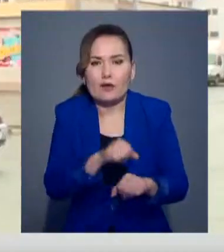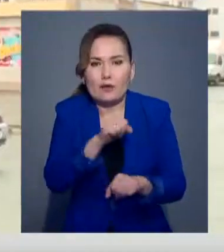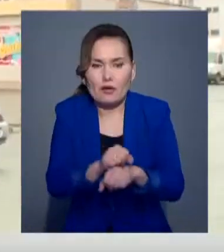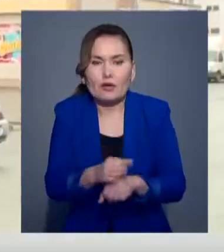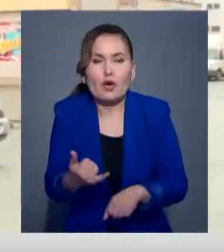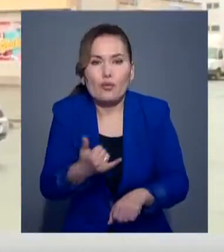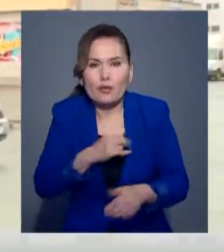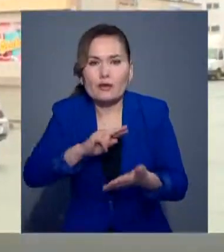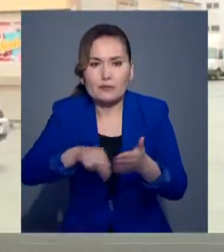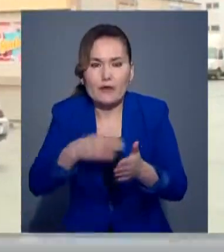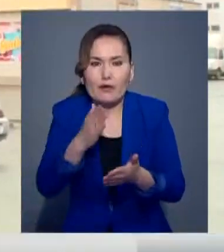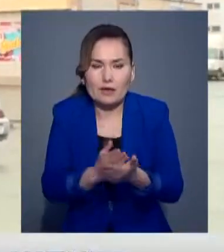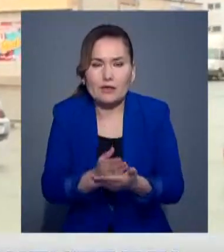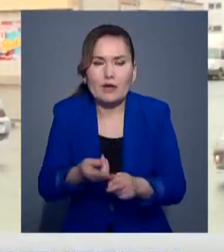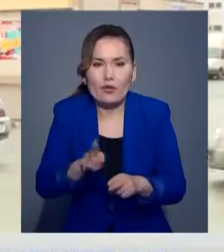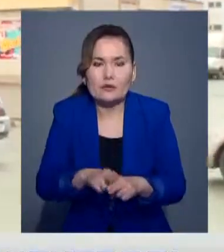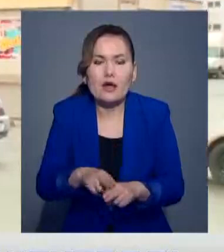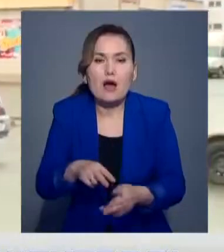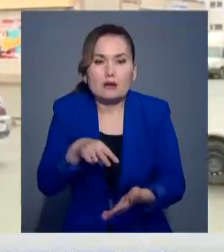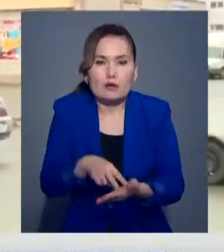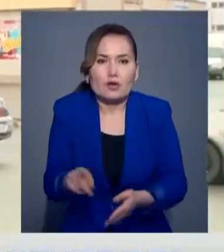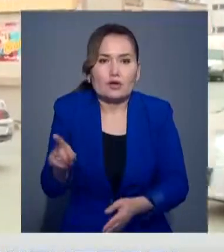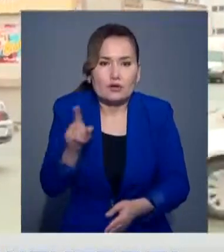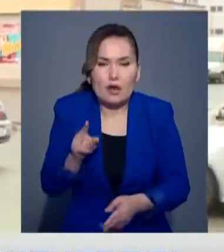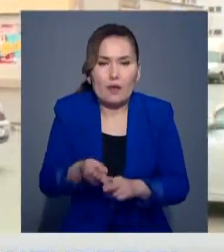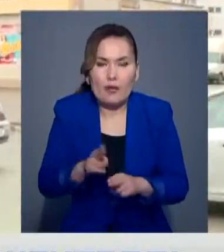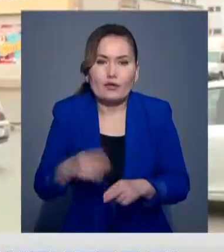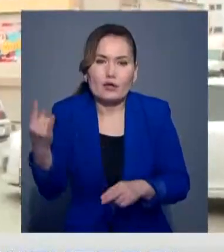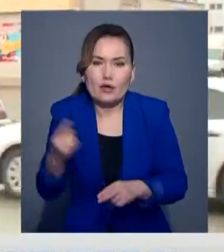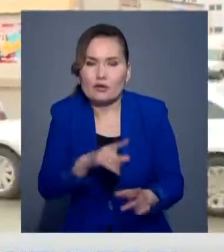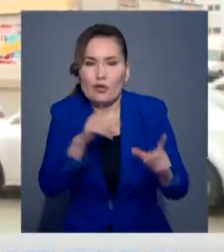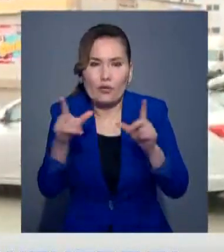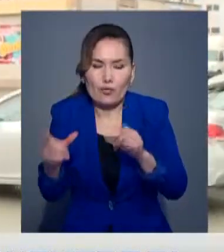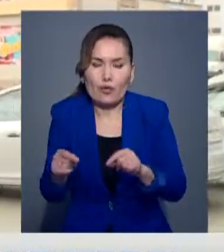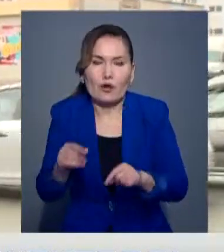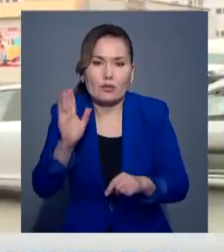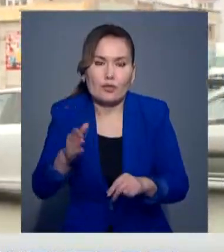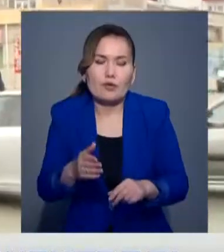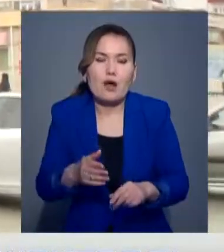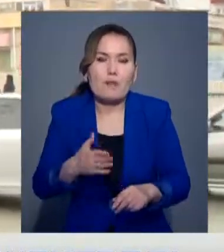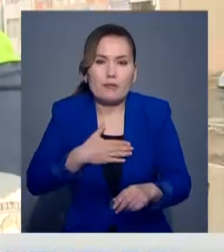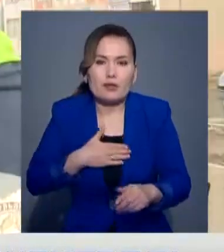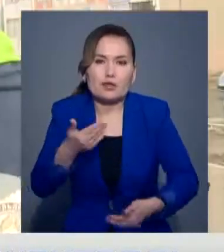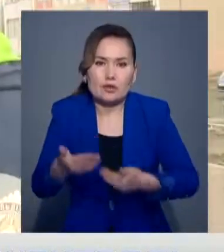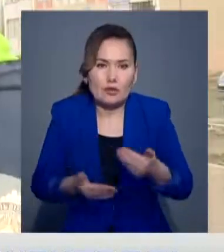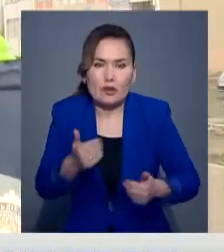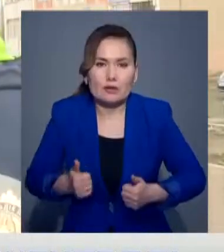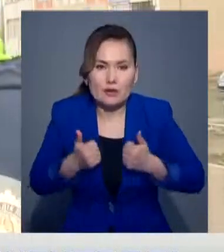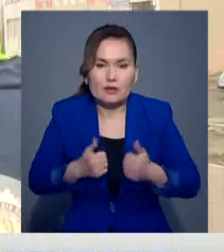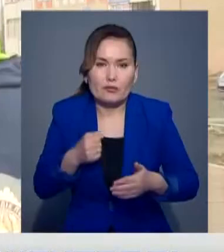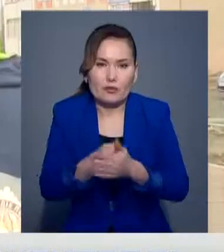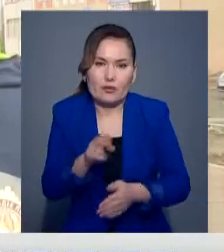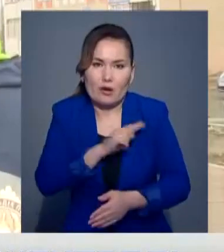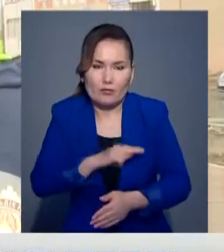анықтамам бар. Қазір біраз тұрып, жол жөнекей кетуге тырысамын. Болмаса жұмысқа жаяу баруға тура келеді. Бірақ қашанғы жаяу барасың? 12-сі, 13-і